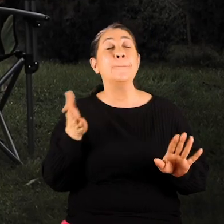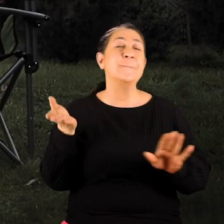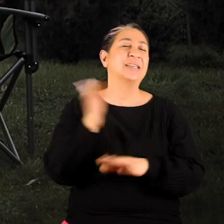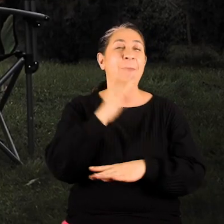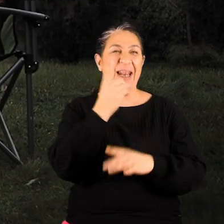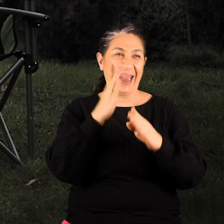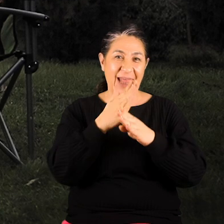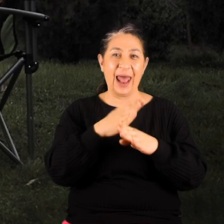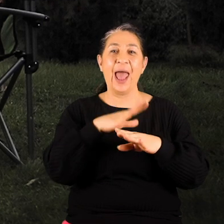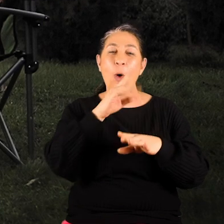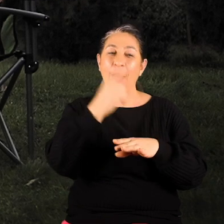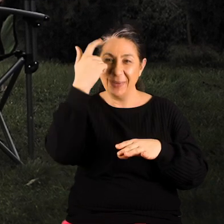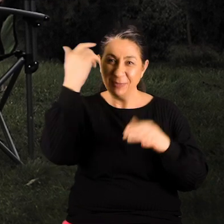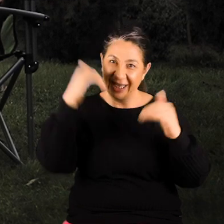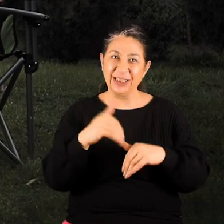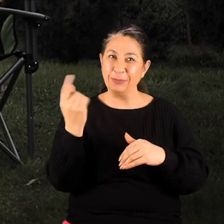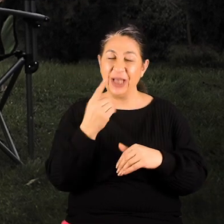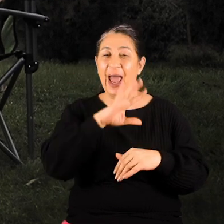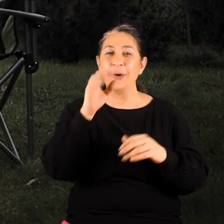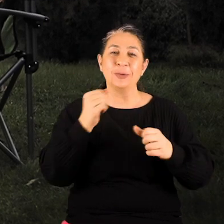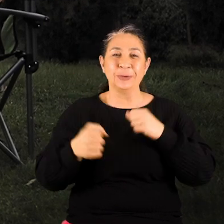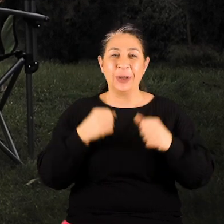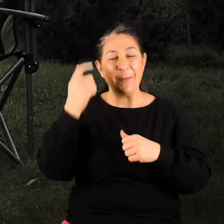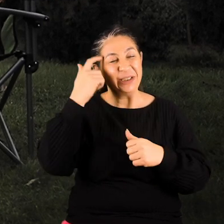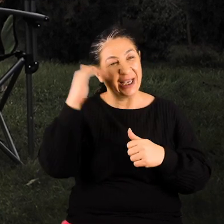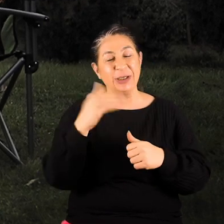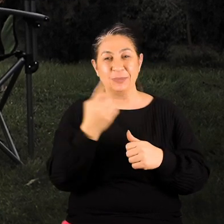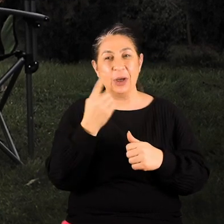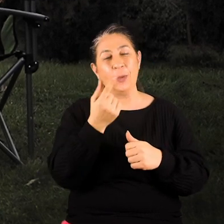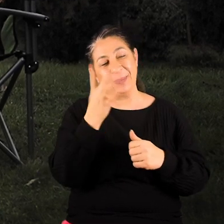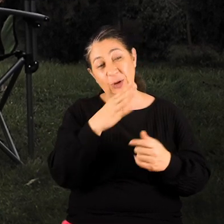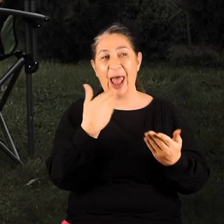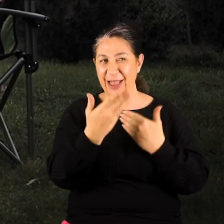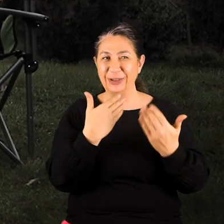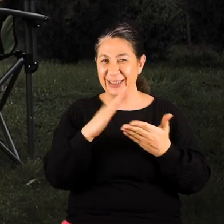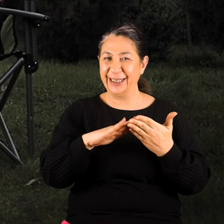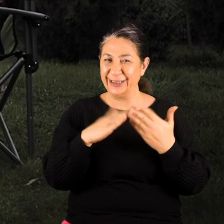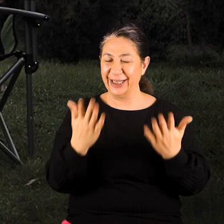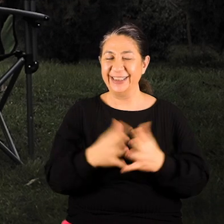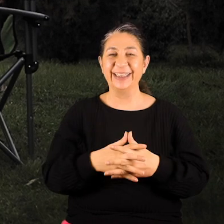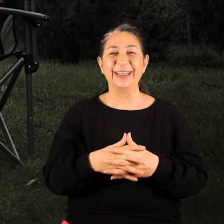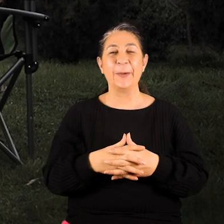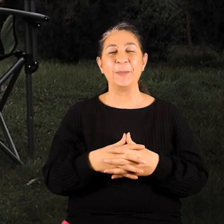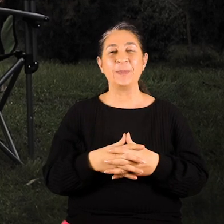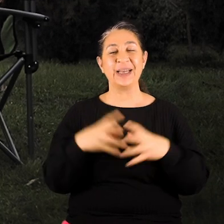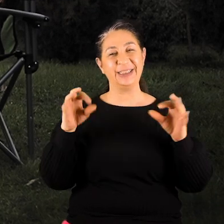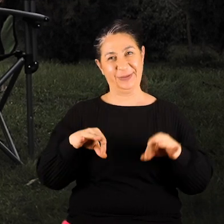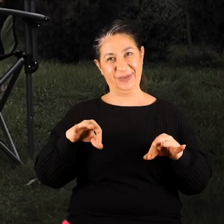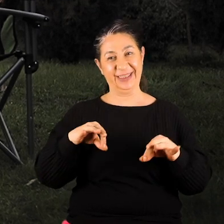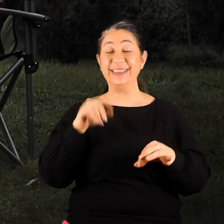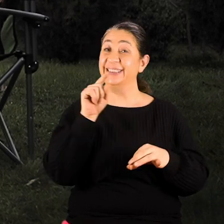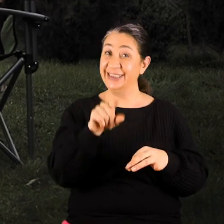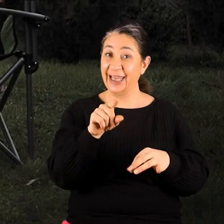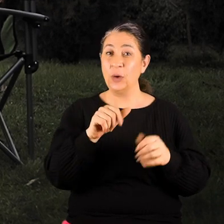bir neden. Evet. Hepimizin o da başımıza gelecek bir evet. şey. Her koşucunun başına gelecek bir şey. Onu da biraz sonra anlatacağız arkadaşlar. Evet. Şimdi